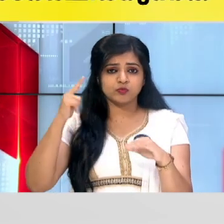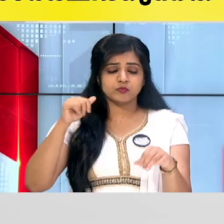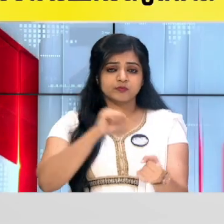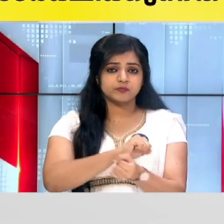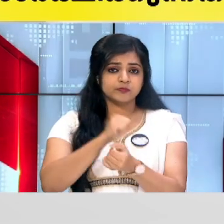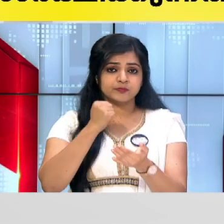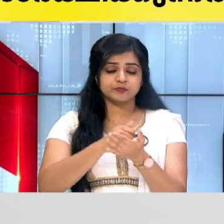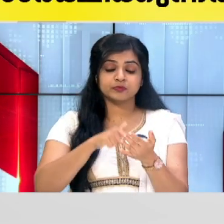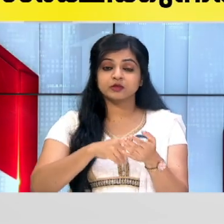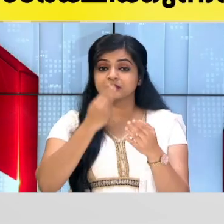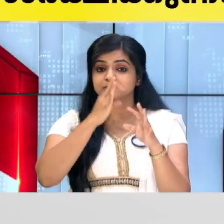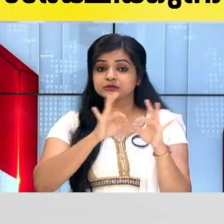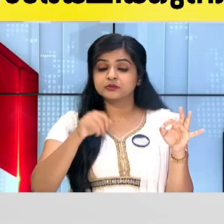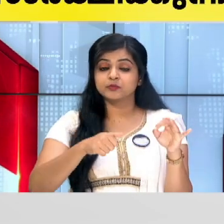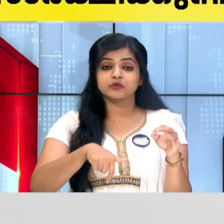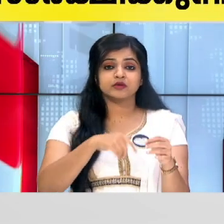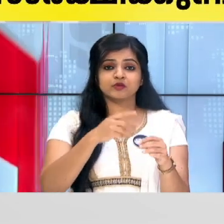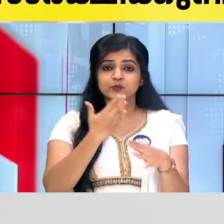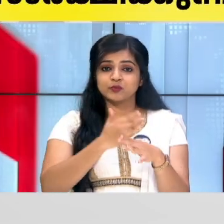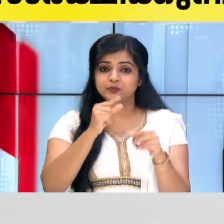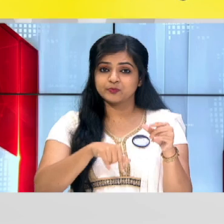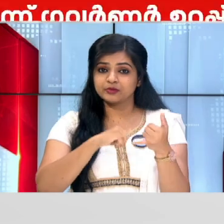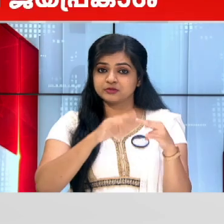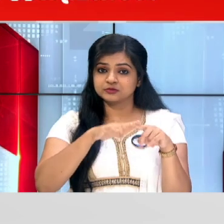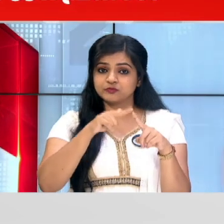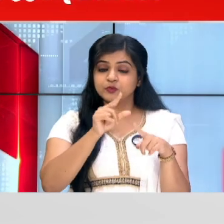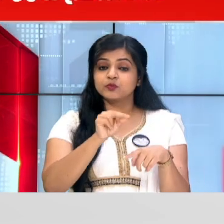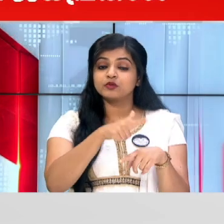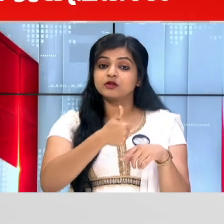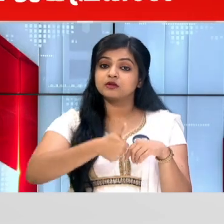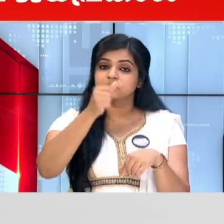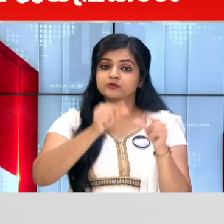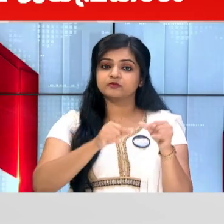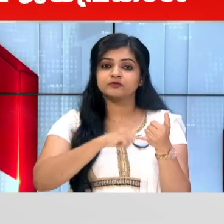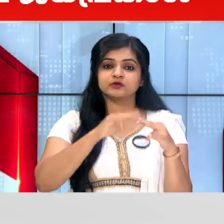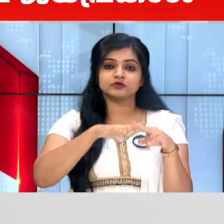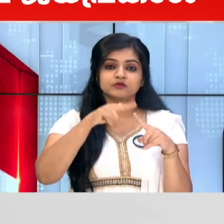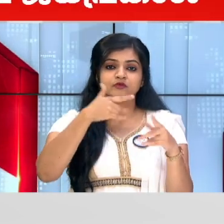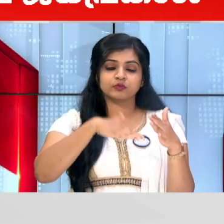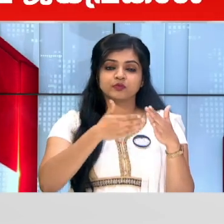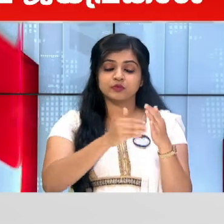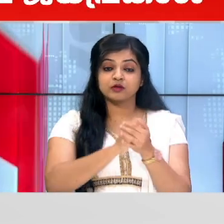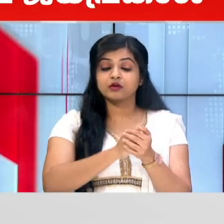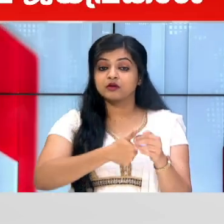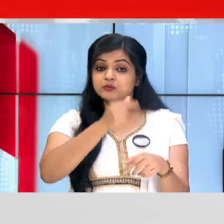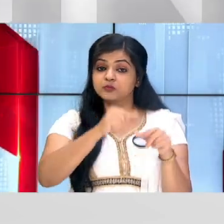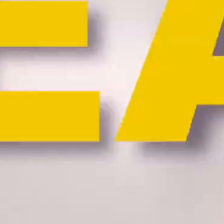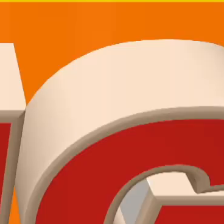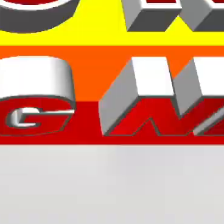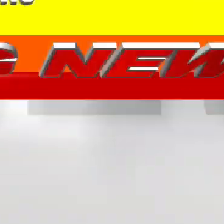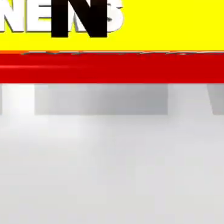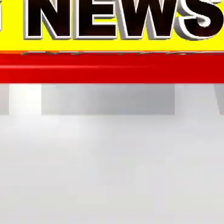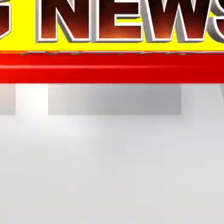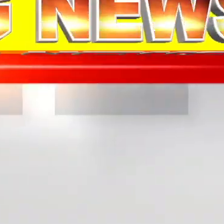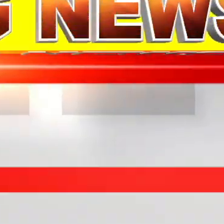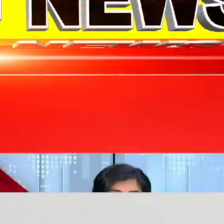വെറും പ്രവർത്തകരല്ല, അവർ നേതാക്കന്മാരാണ്. അതൊന്ന് ആലോചിക്കണം. ആ നേതാക്കന്മാരെ സംരക്ഷിക്കേണ്ടത് അവർ ചുമതലയാണ്. അവരെ സംരക്ഷിക്കുക തന്നെ ചെയ്യും. അവർ ഡീനിനെ